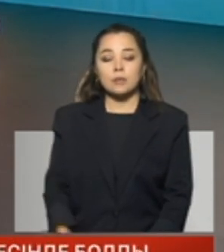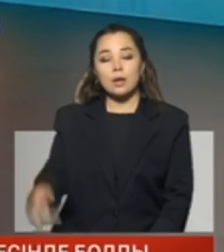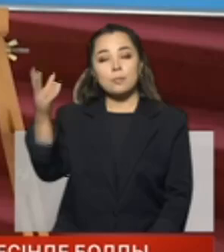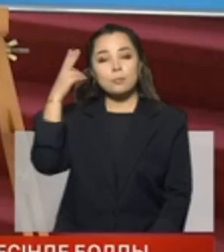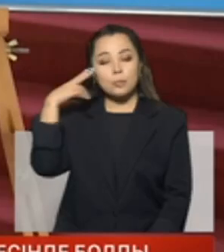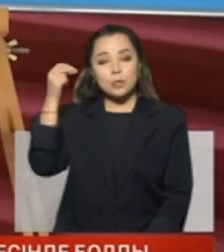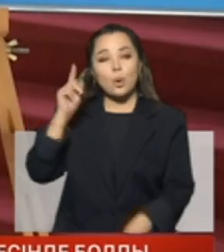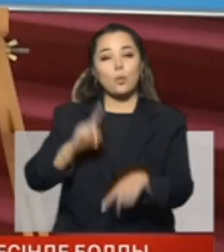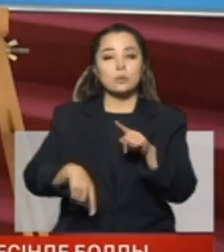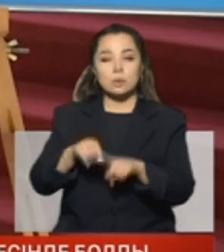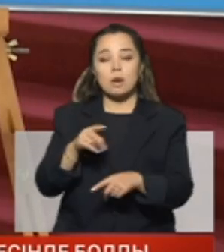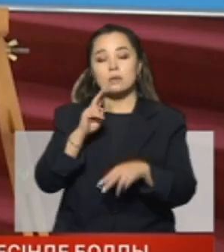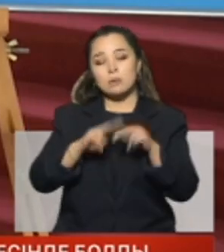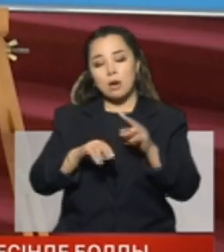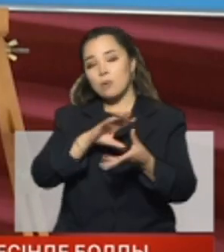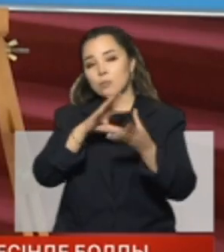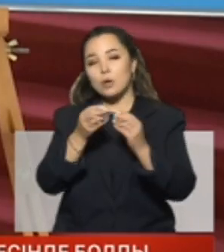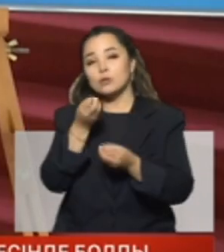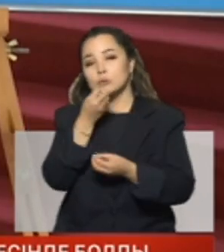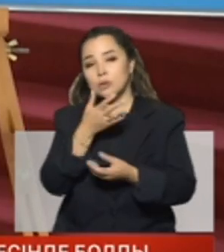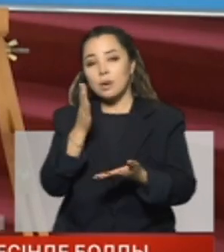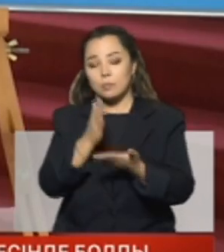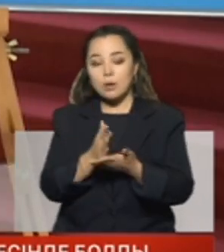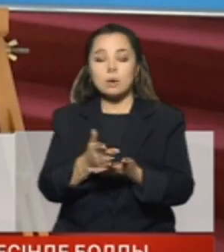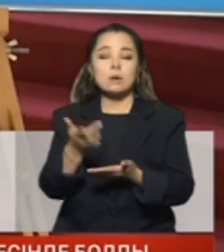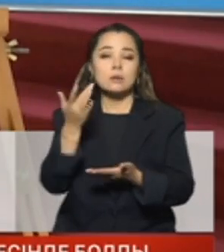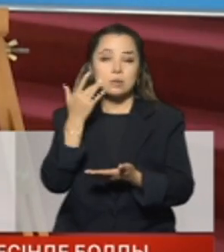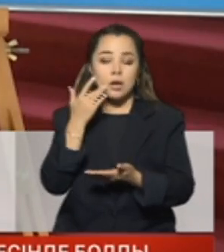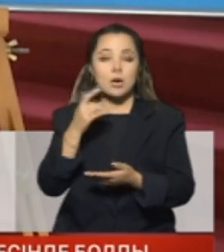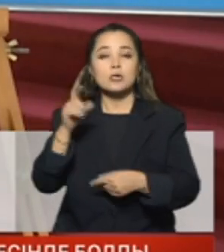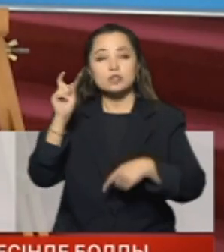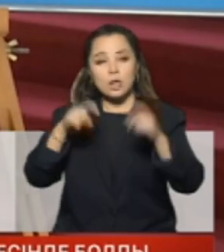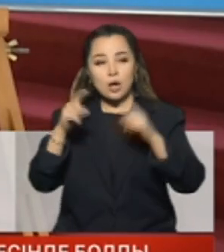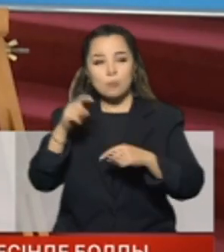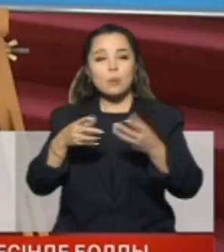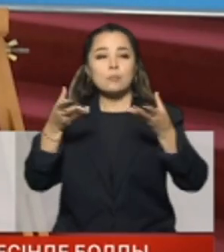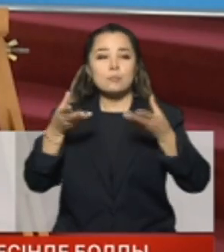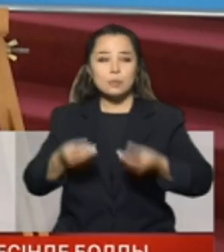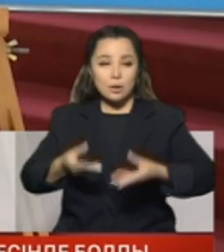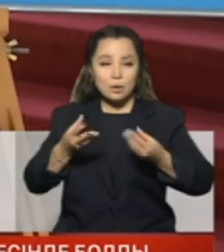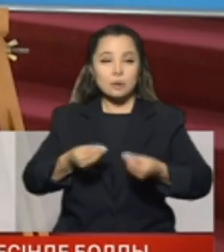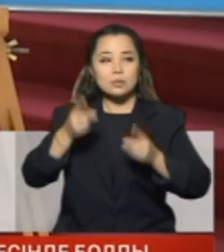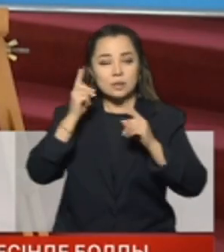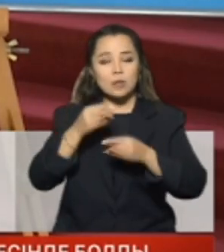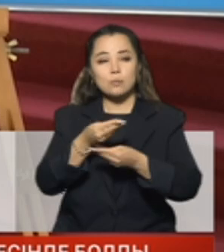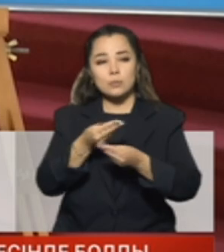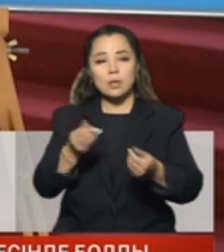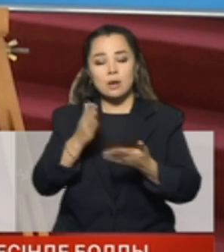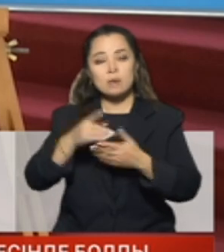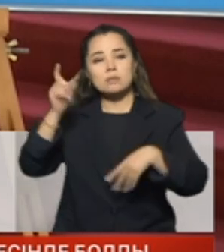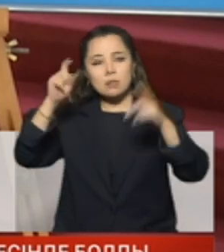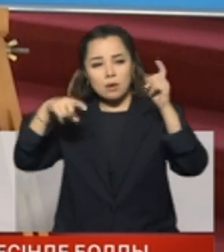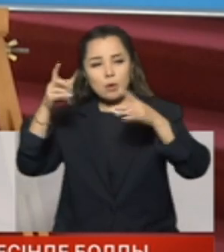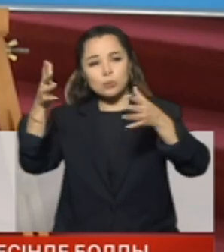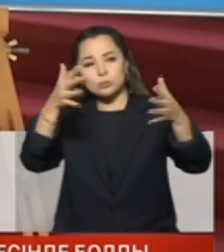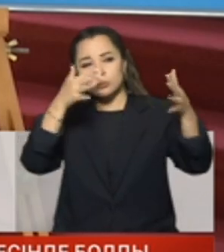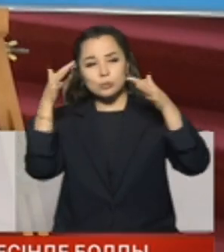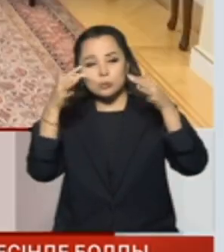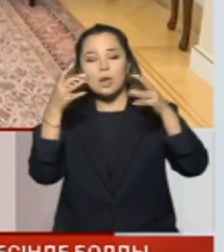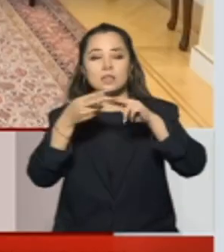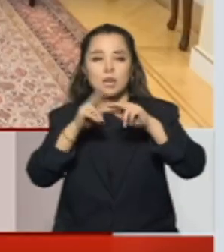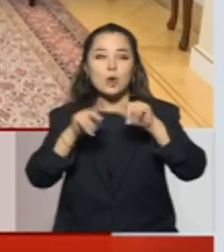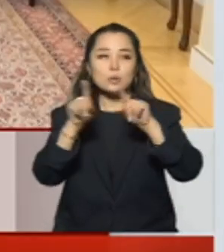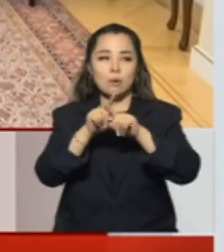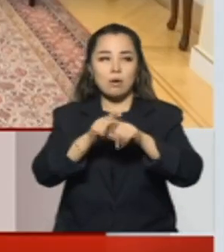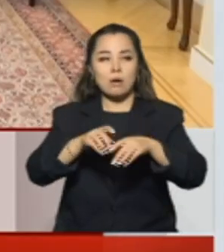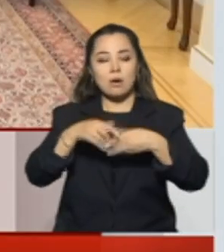Бельгиядағы отандастарымыздың көңіл күйі көтеріңкі, өйткені әдетте жаңбырдан жер құрғамай үнемі түнеріп тұратын Брюссельдің аспаны шайдай